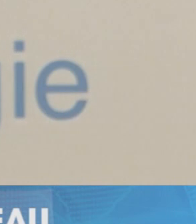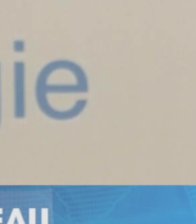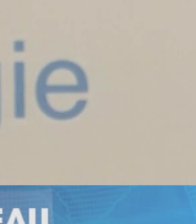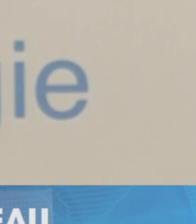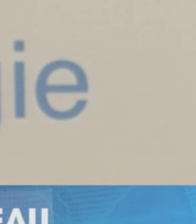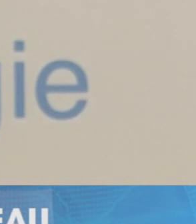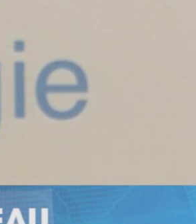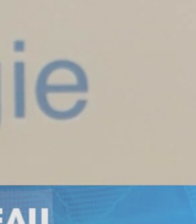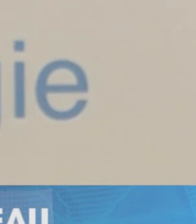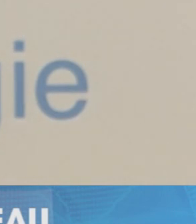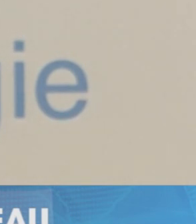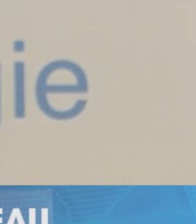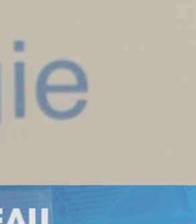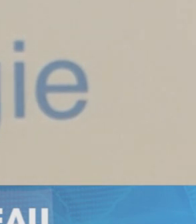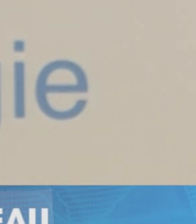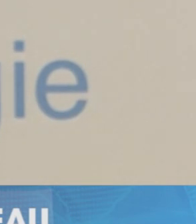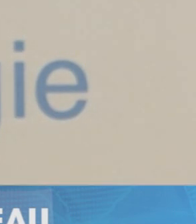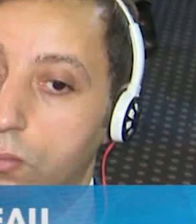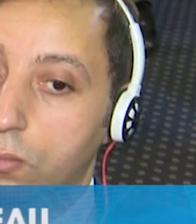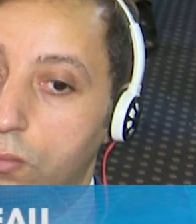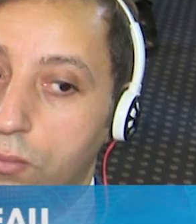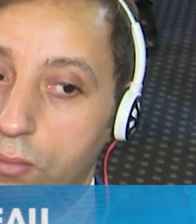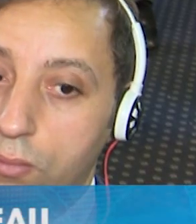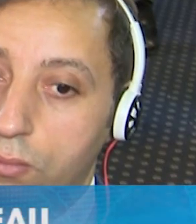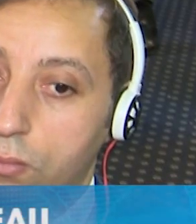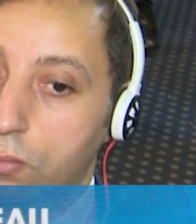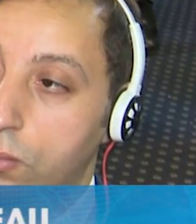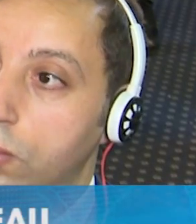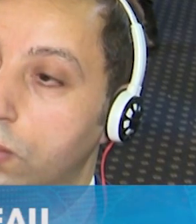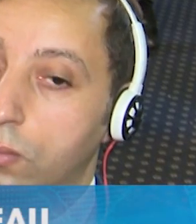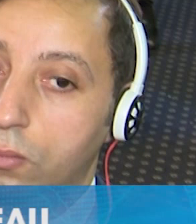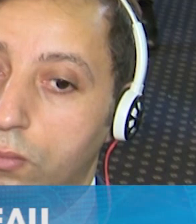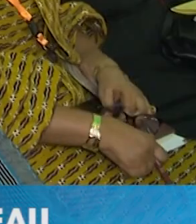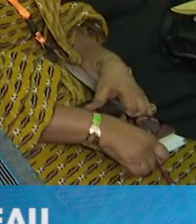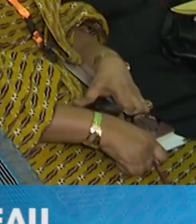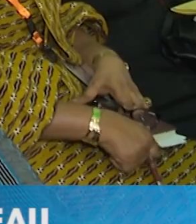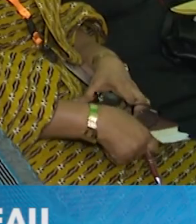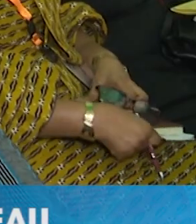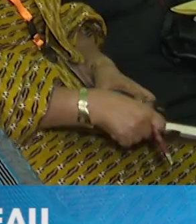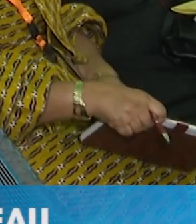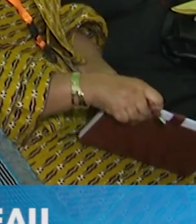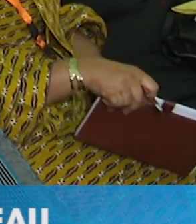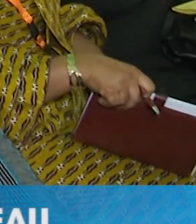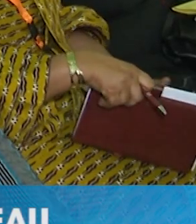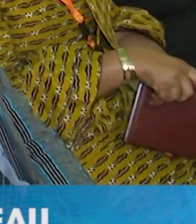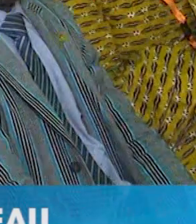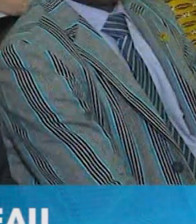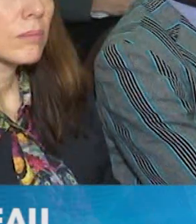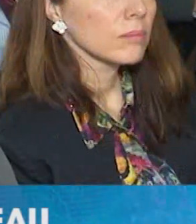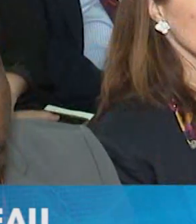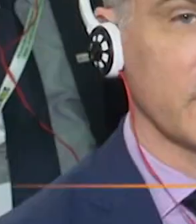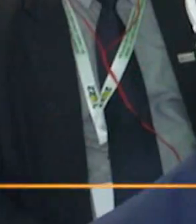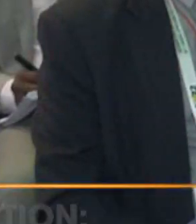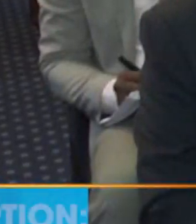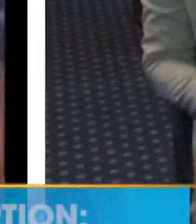Letsi III, roi du Lesotho, champion de l'Union africaine pour la nutrition, de la vice-présidente de la Zambie, du Premier ministre du Congo, du